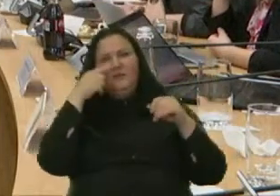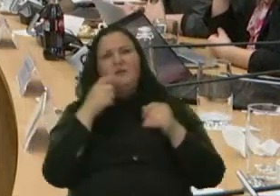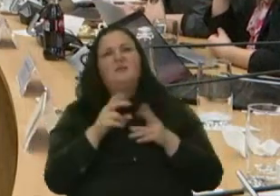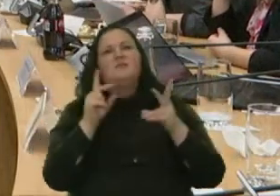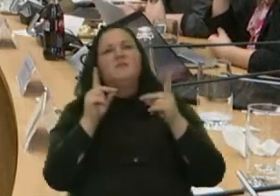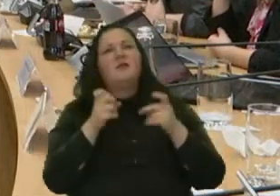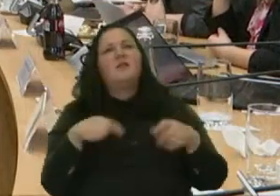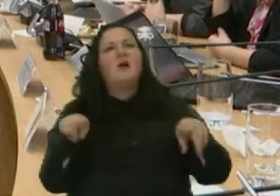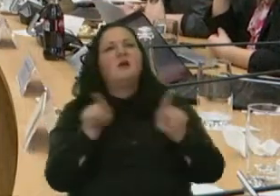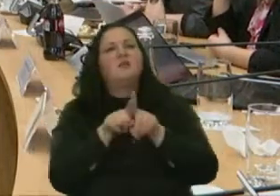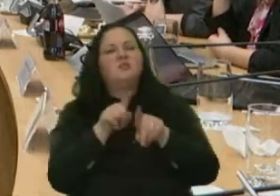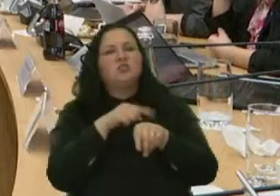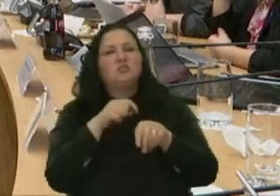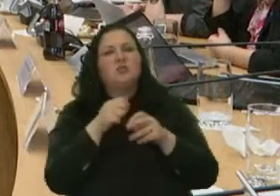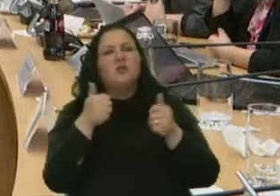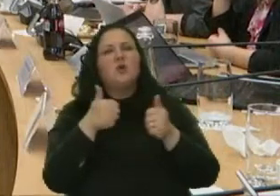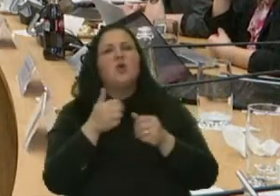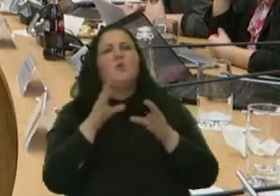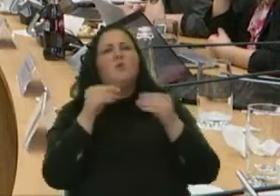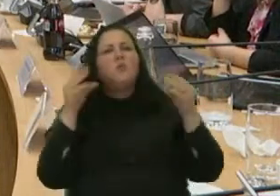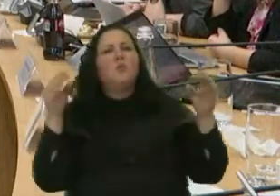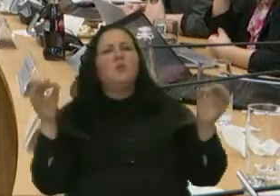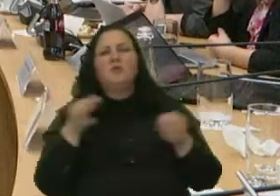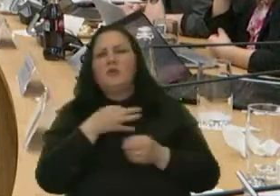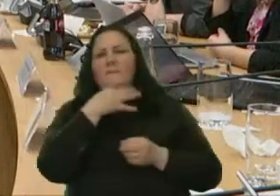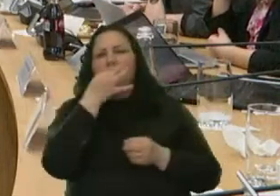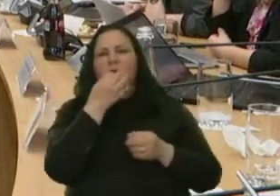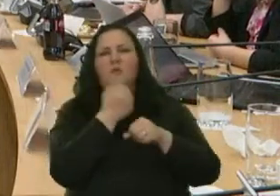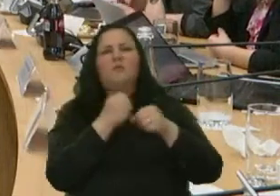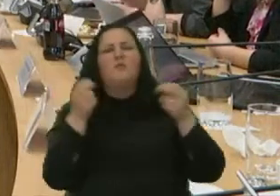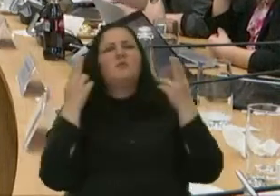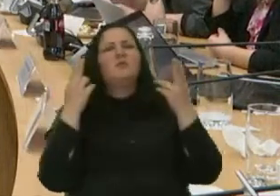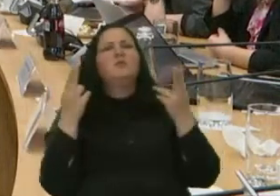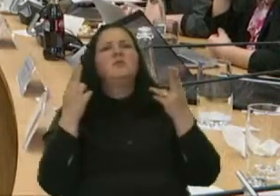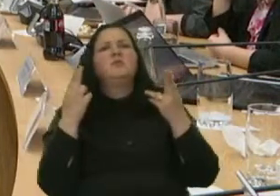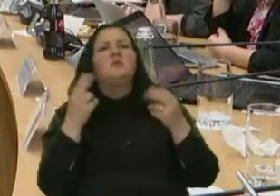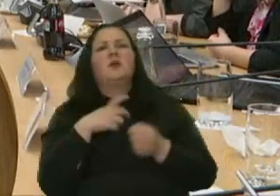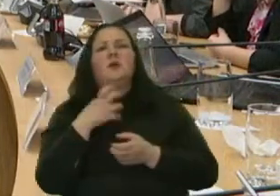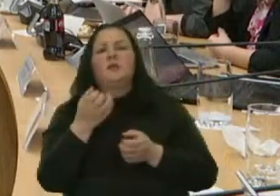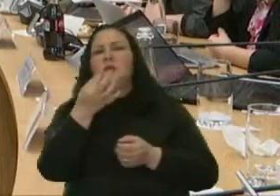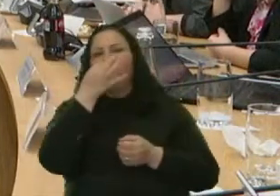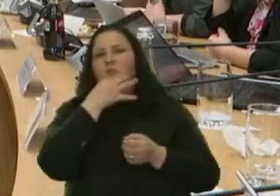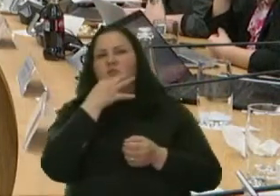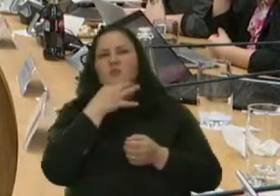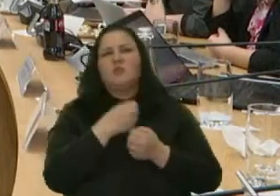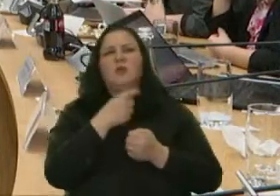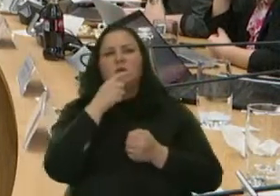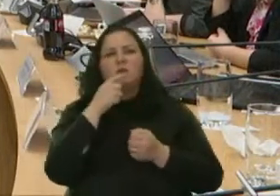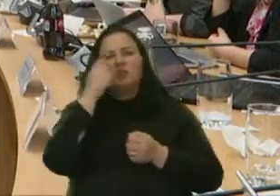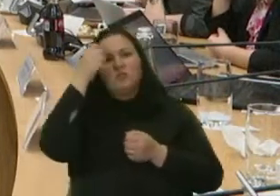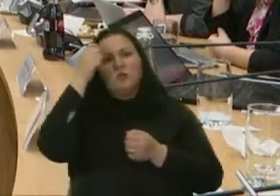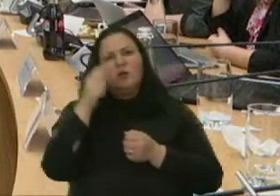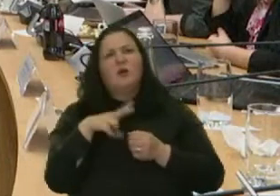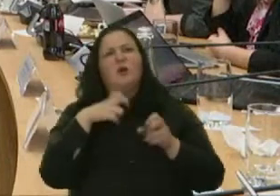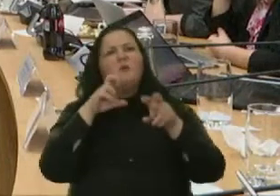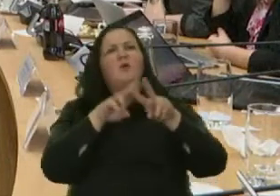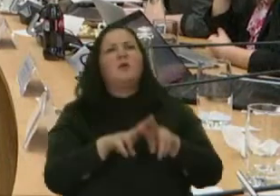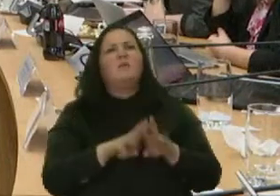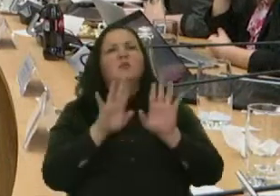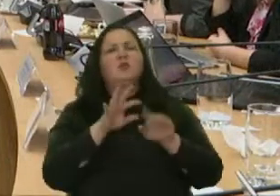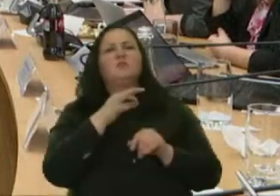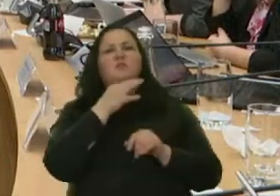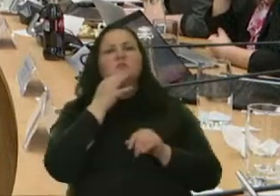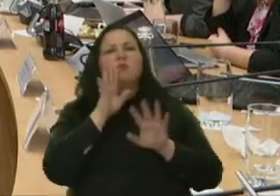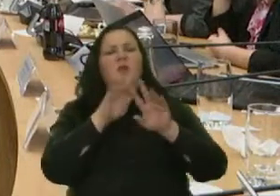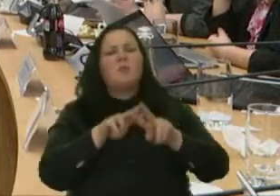același timp o o serie de propuneri foarte importante care ne au fost solicitate de clujeni au rămas așa cum spuneți